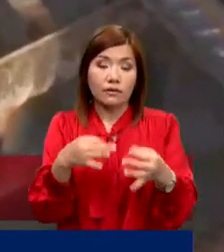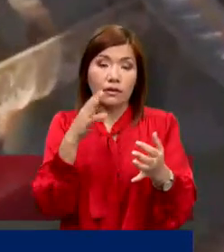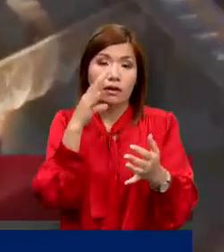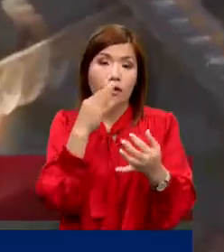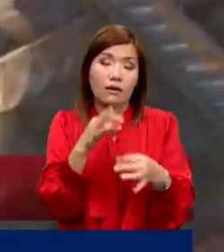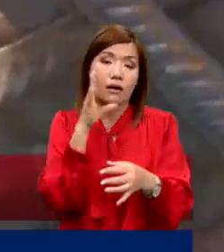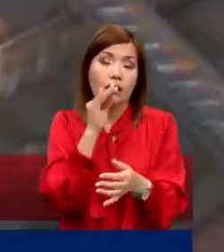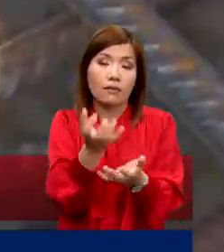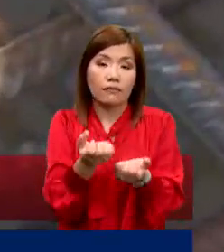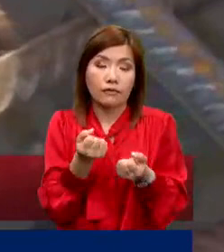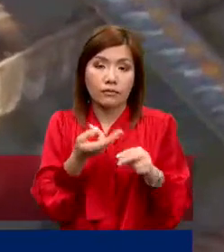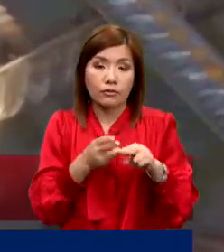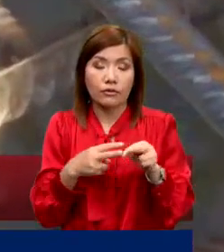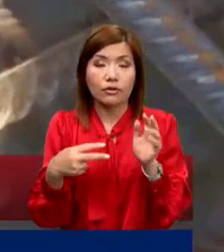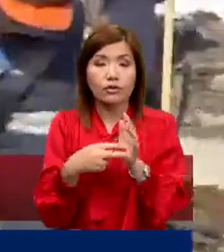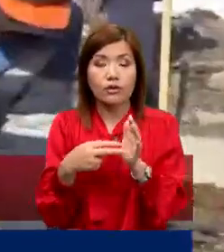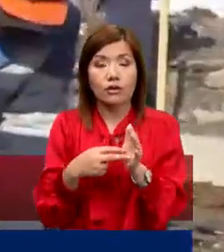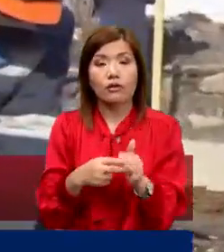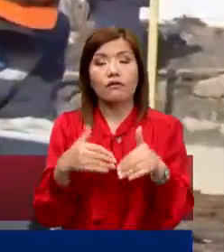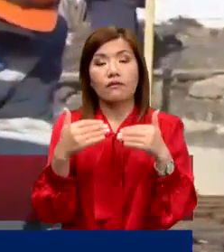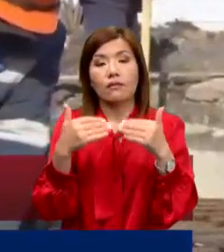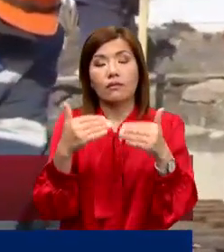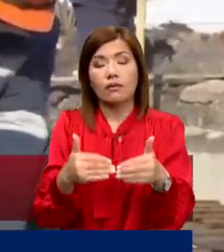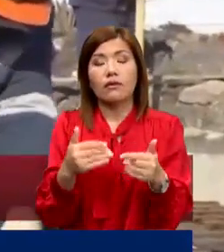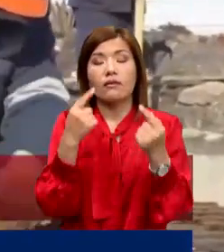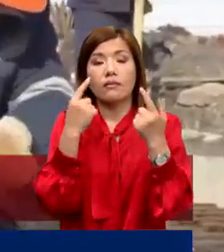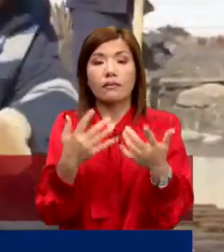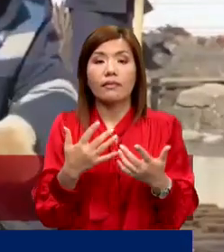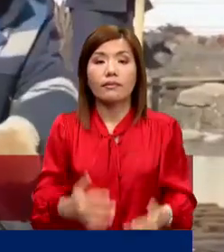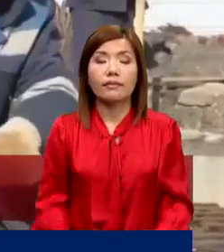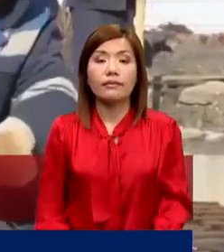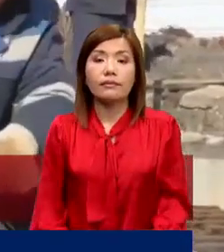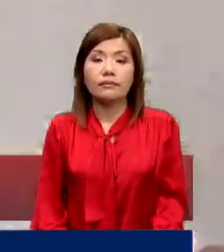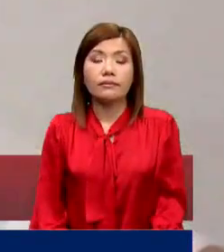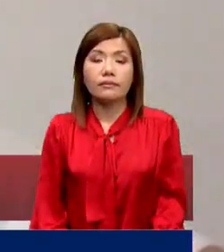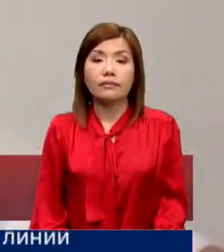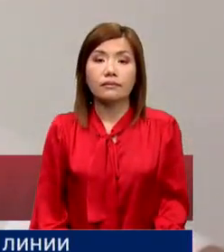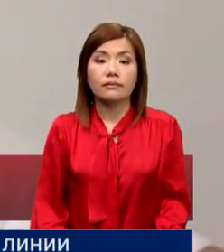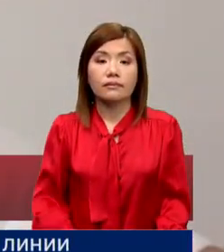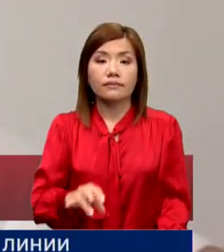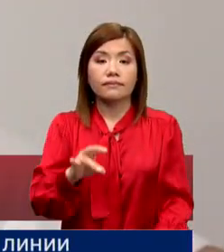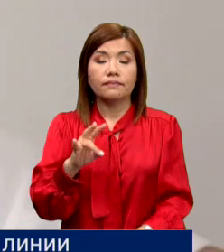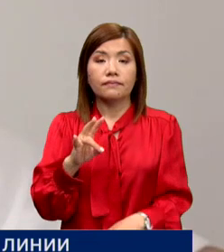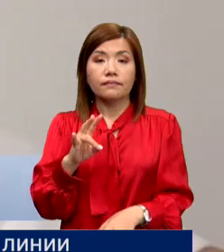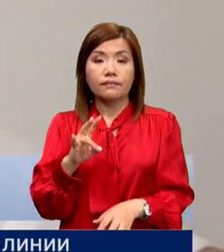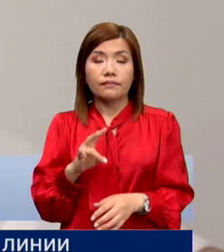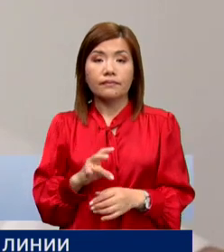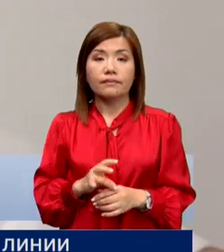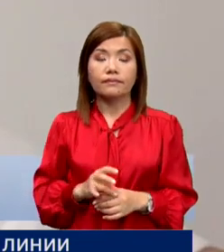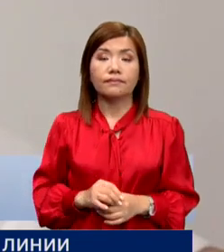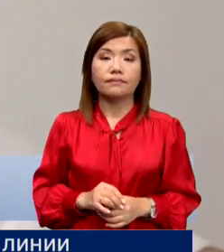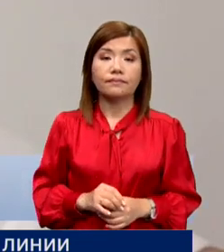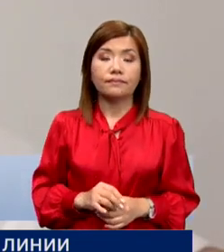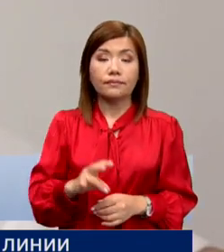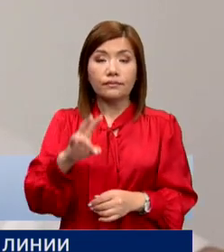Ал нарықтық ипотеканың ставкалары жоғары екені айтпаса да түсінікті. Национальному банку здесь нужно конкретно